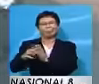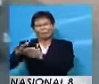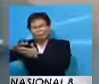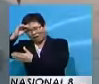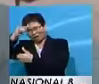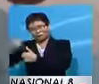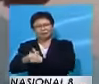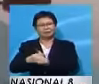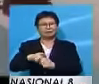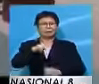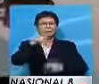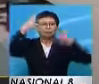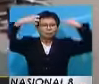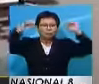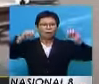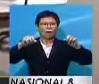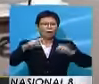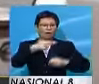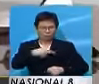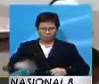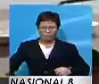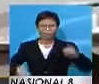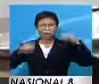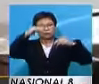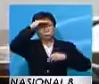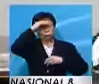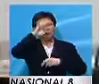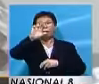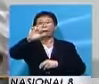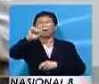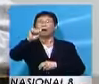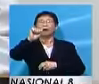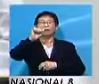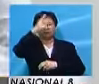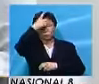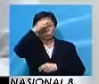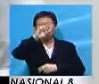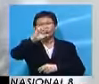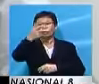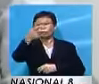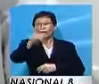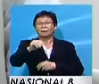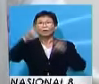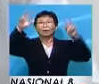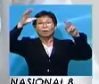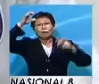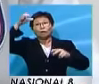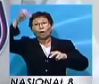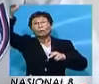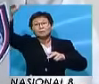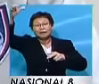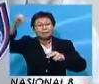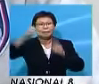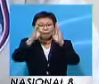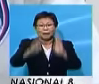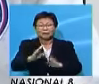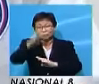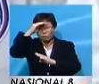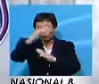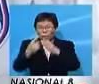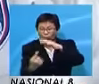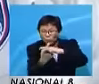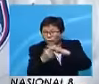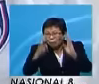Yang di-Pertua Jumaah Majlis Diraja Johor, Dato' Abdul Rahim Ramli berkata, konsep bangsa Johor bukan untuk mewujudkan